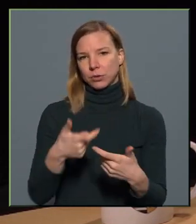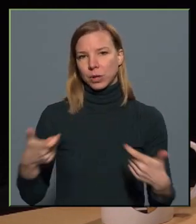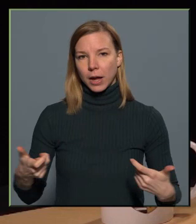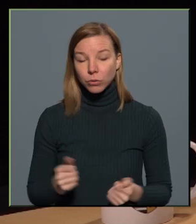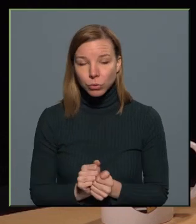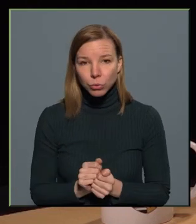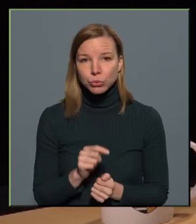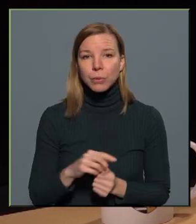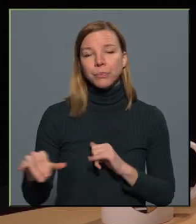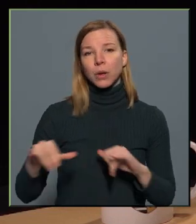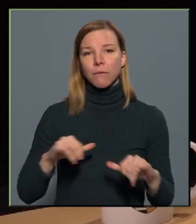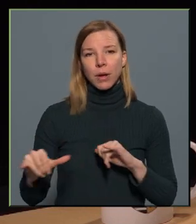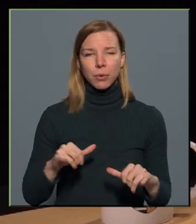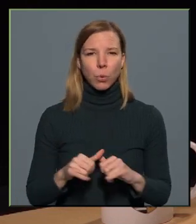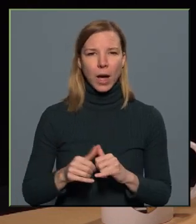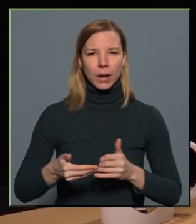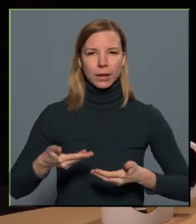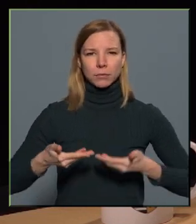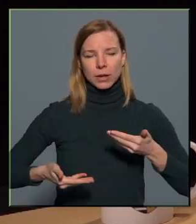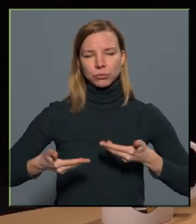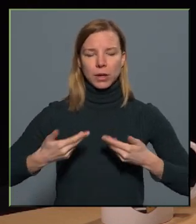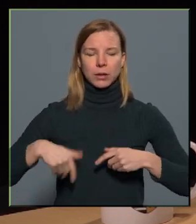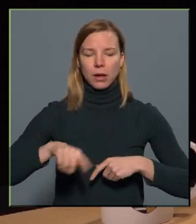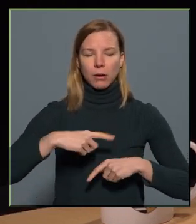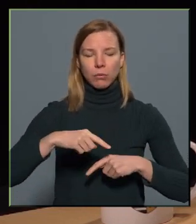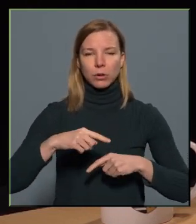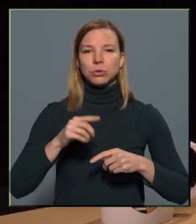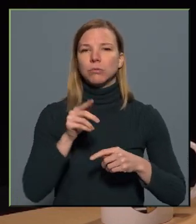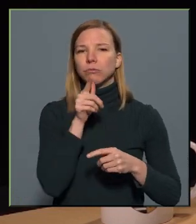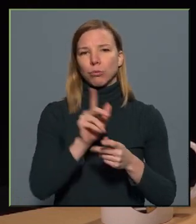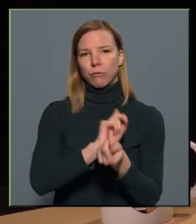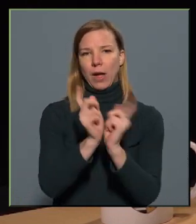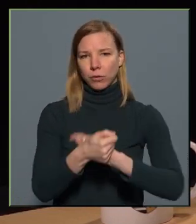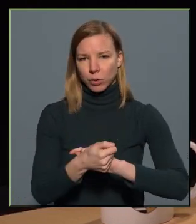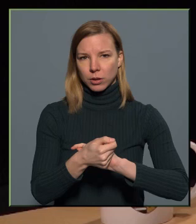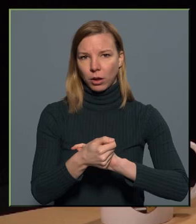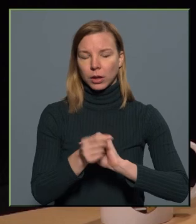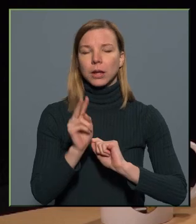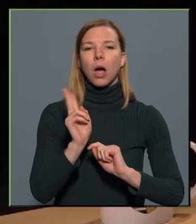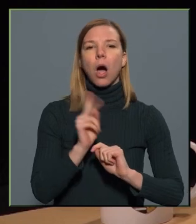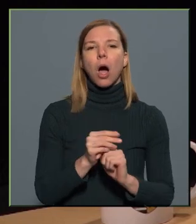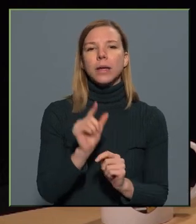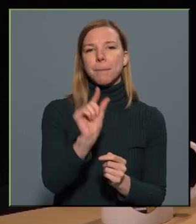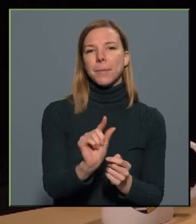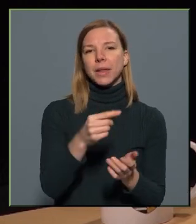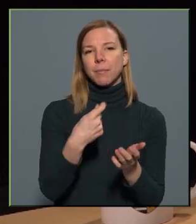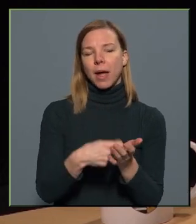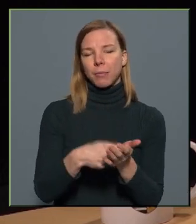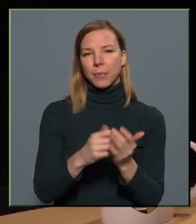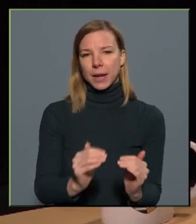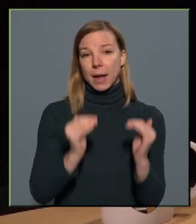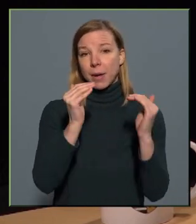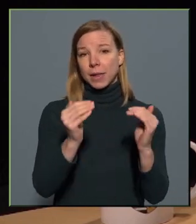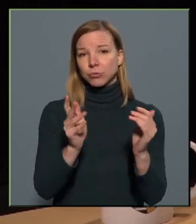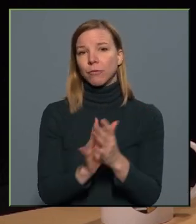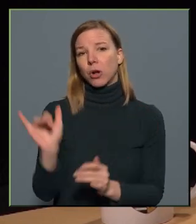februári testületülésen. Pont azért, hogy akik a minimálbéremelés, a nyugdíjemelések miatt, vagy egyéb bérpolitikai